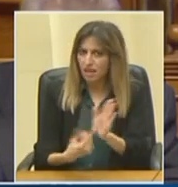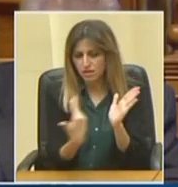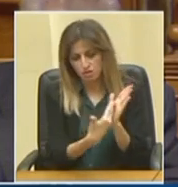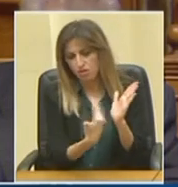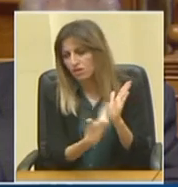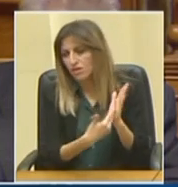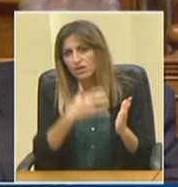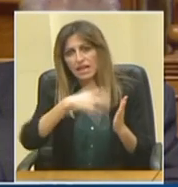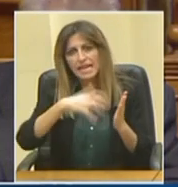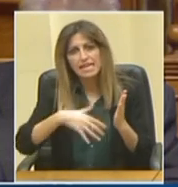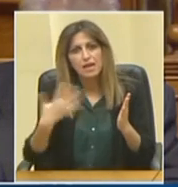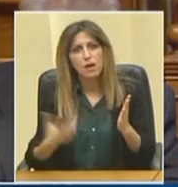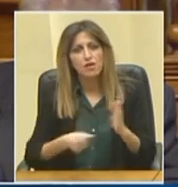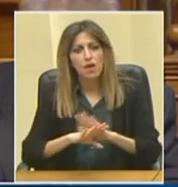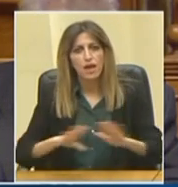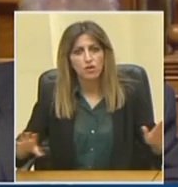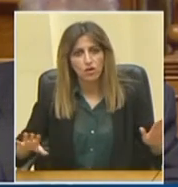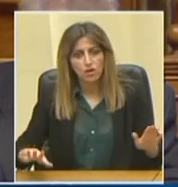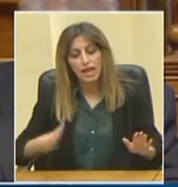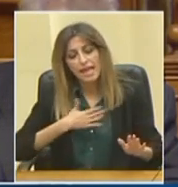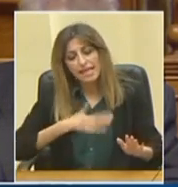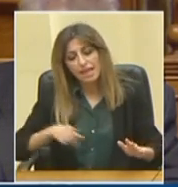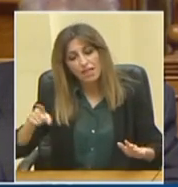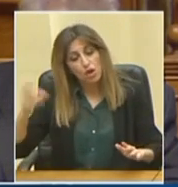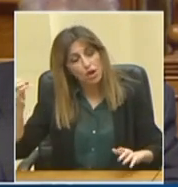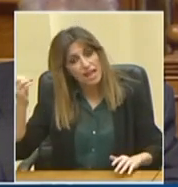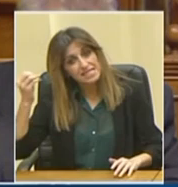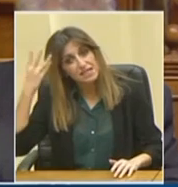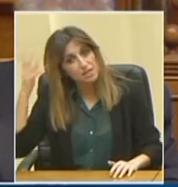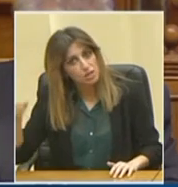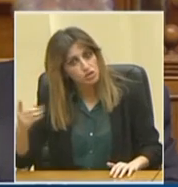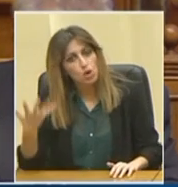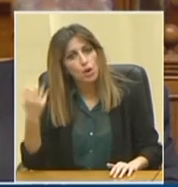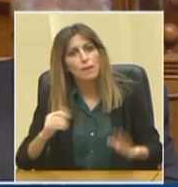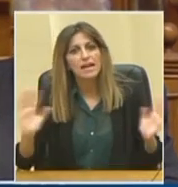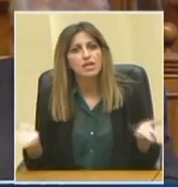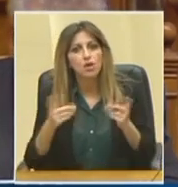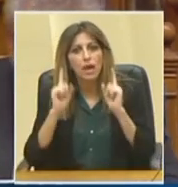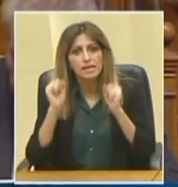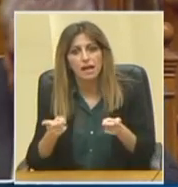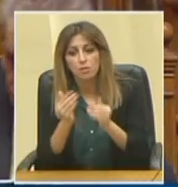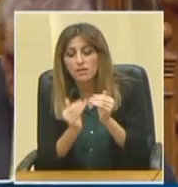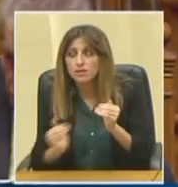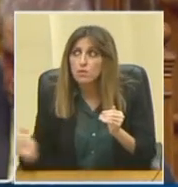υπενθυμίσω ότι υπάρχει ήδη απόφαση του Ανωτάτου Ειδικού Δικαστηρίου,